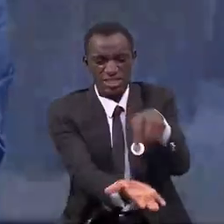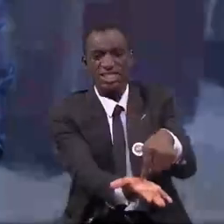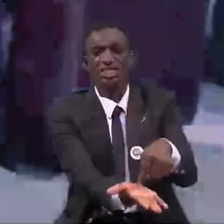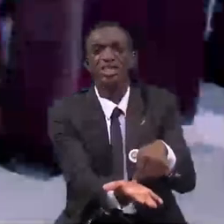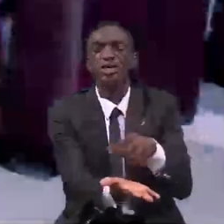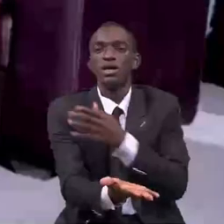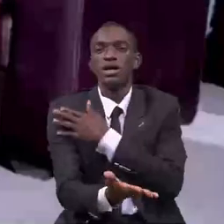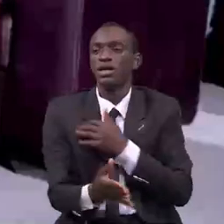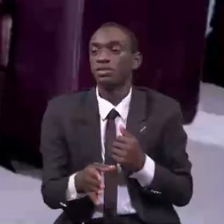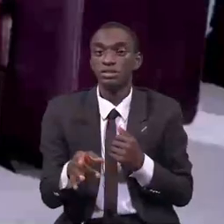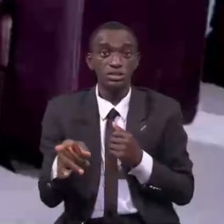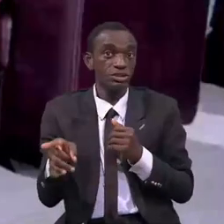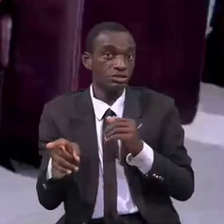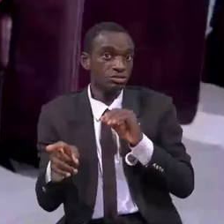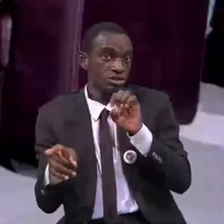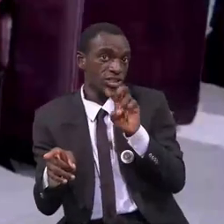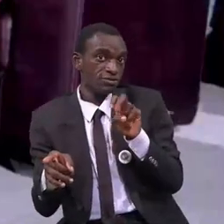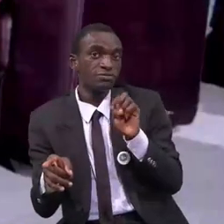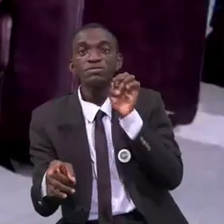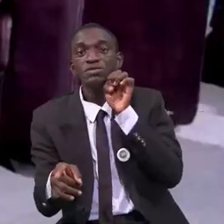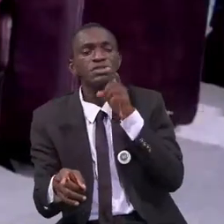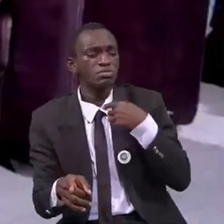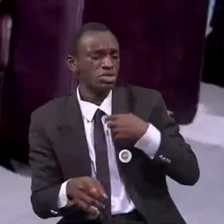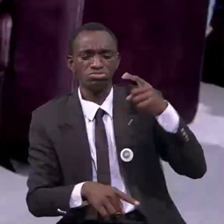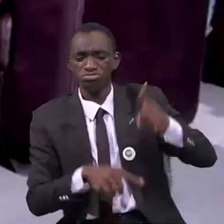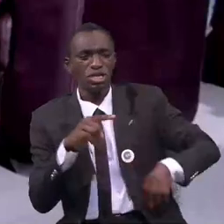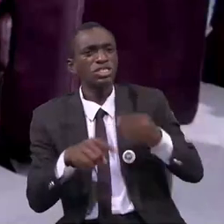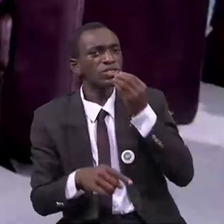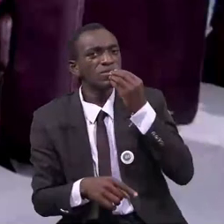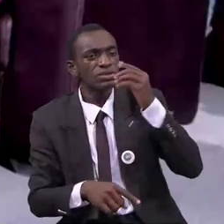ceci nous a dit de ne pas manger de toucher